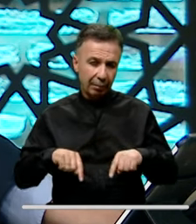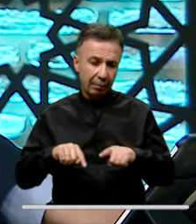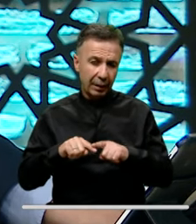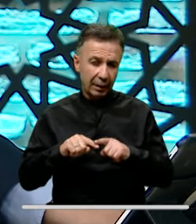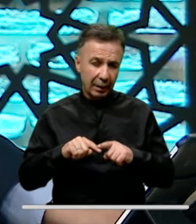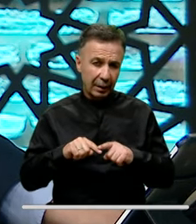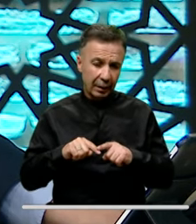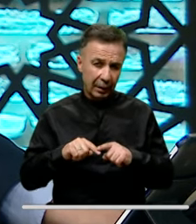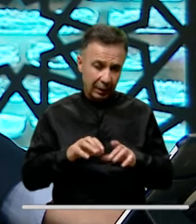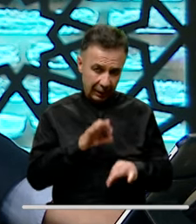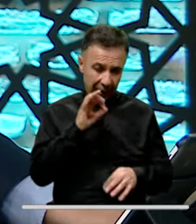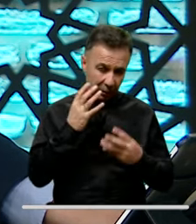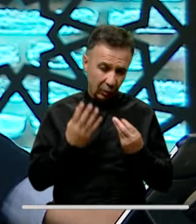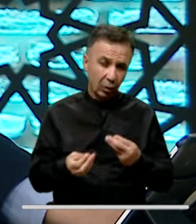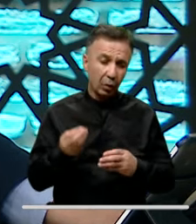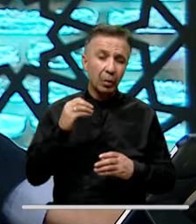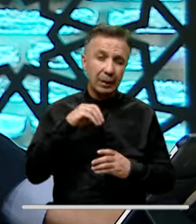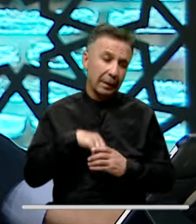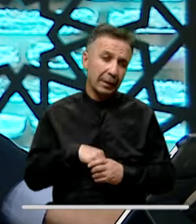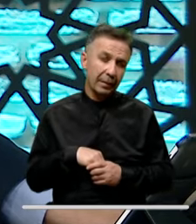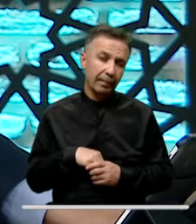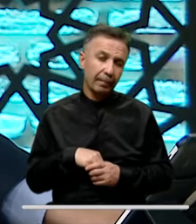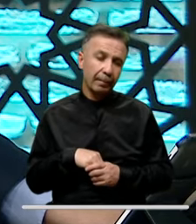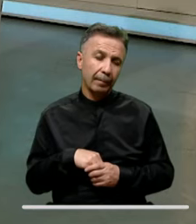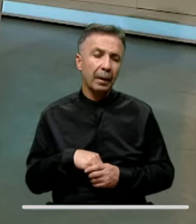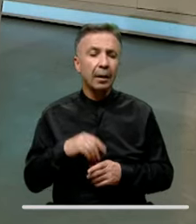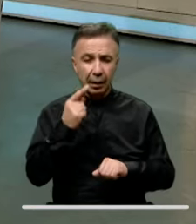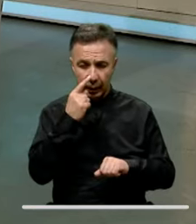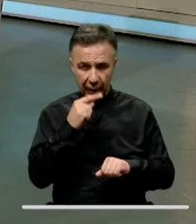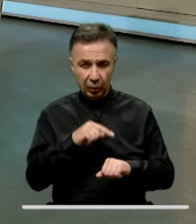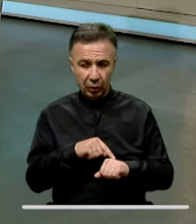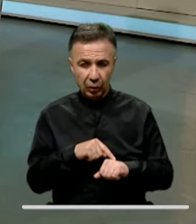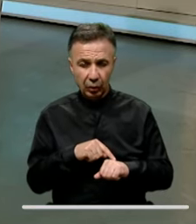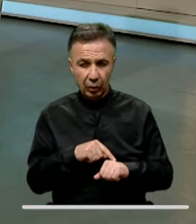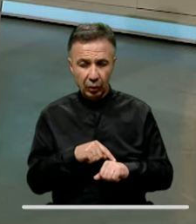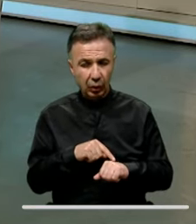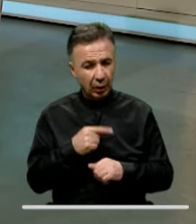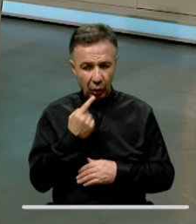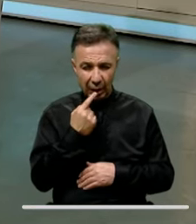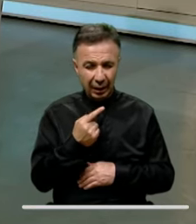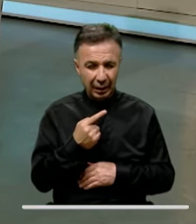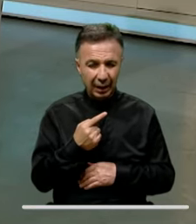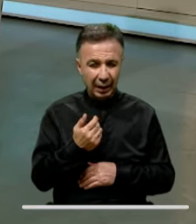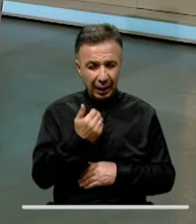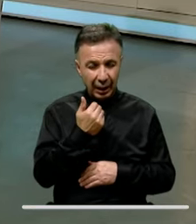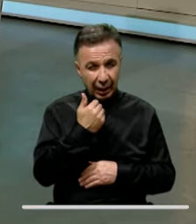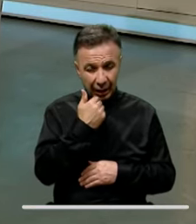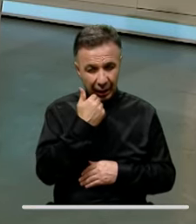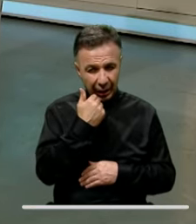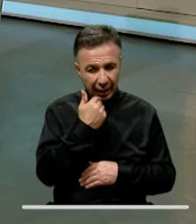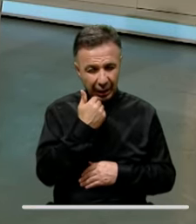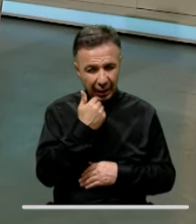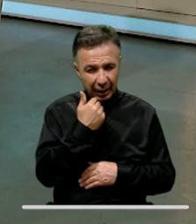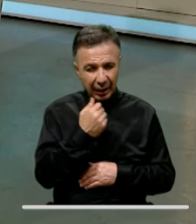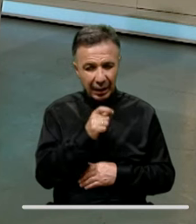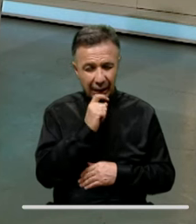insanlar olduğumuzdan dolayı buraya itibar ediyoruz. Onların söyledikleri yanlış çıkarsa biz de mi sıkıntıya gireriz? Yoksa